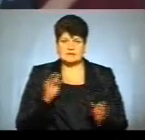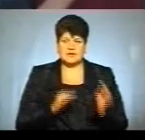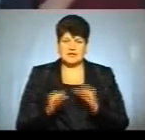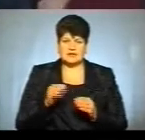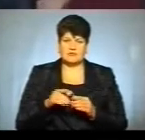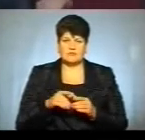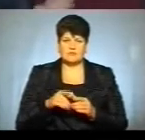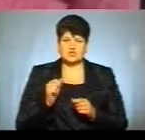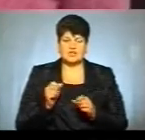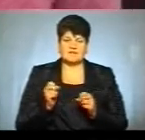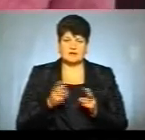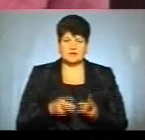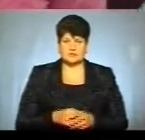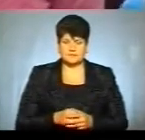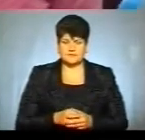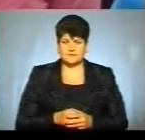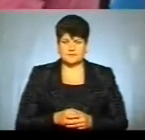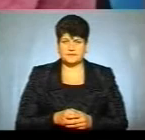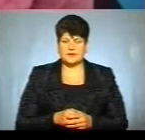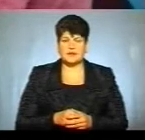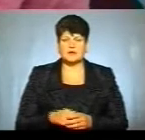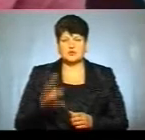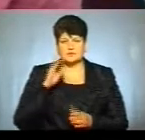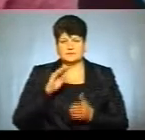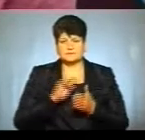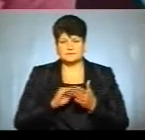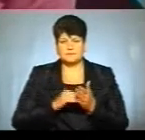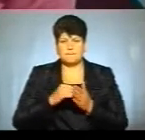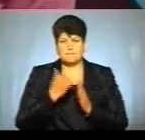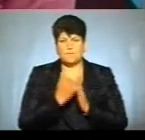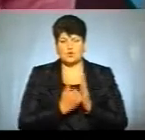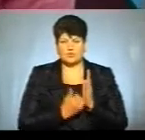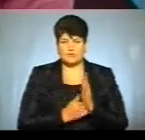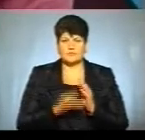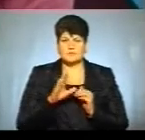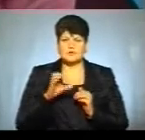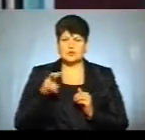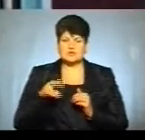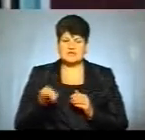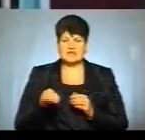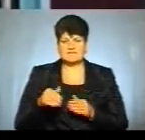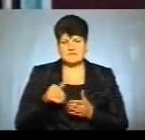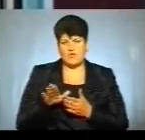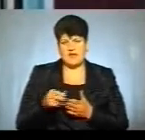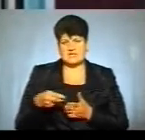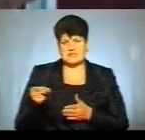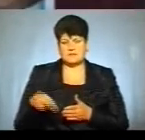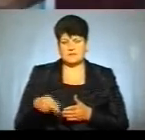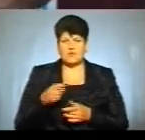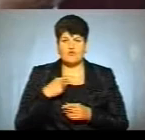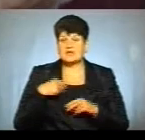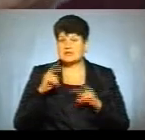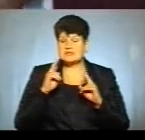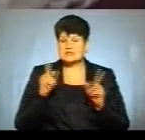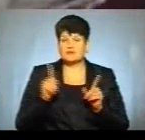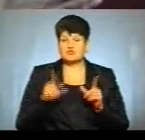і викидувати. На чоловіка складають адміністративний протокол. Володимир Слуцький відмовляється його підписувати. Говорить, не знав,